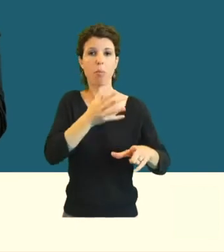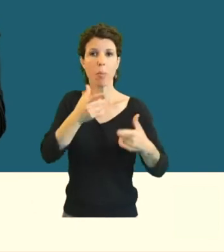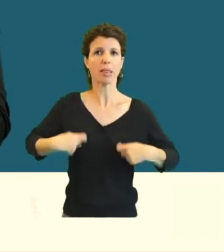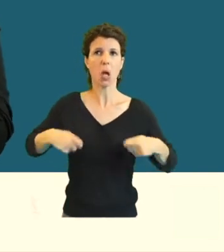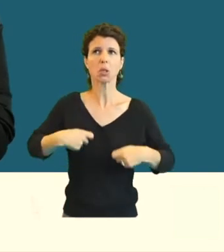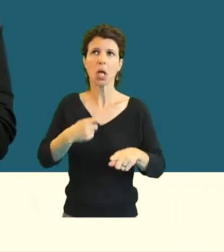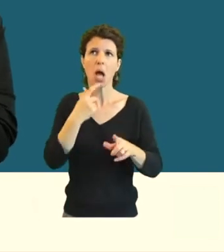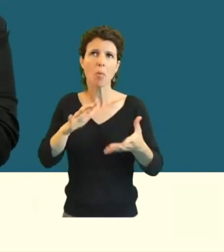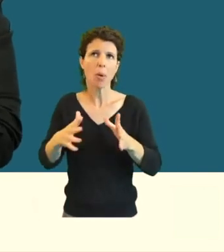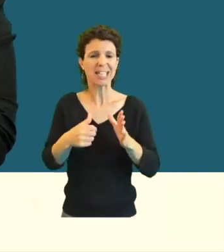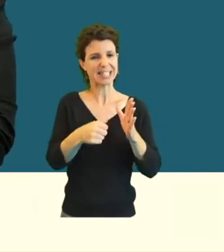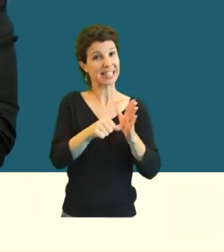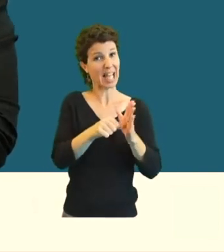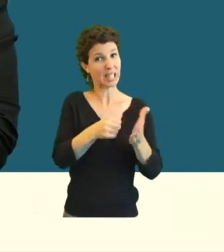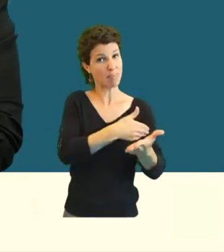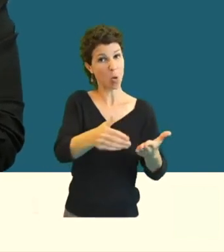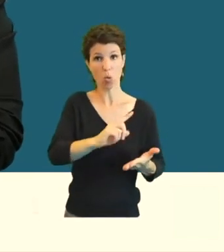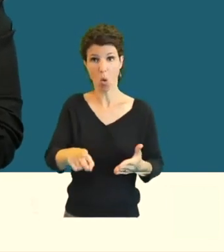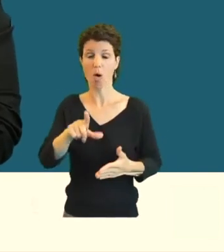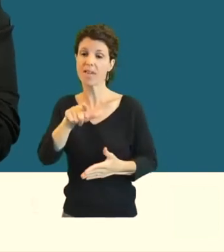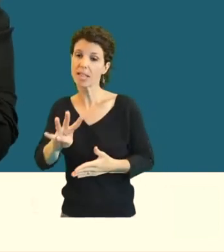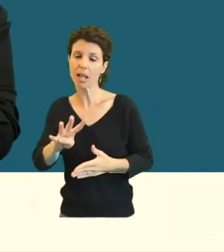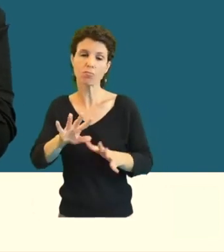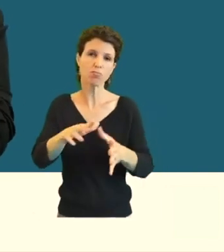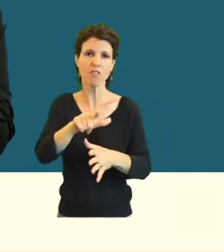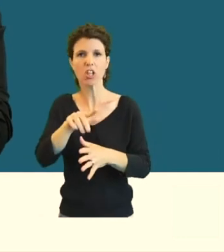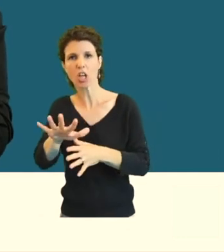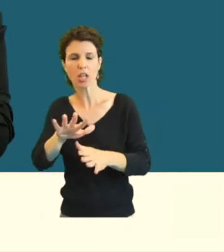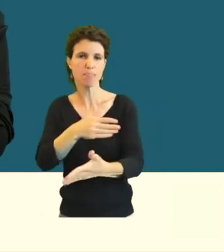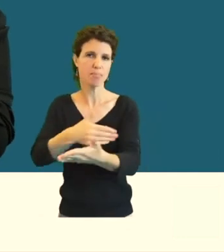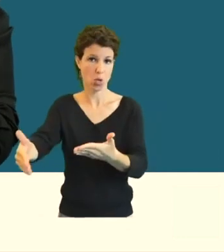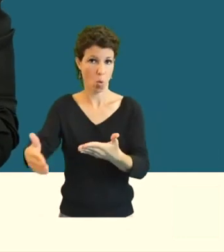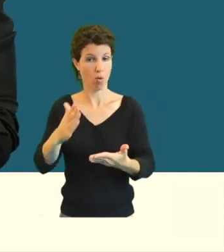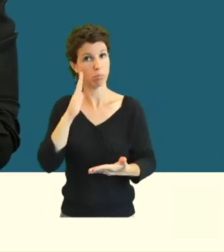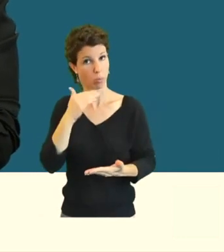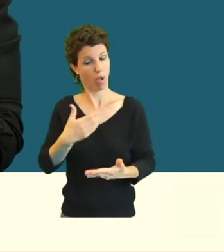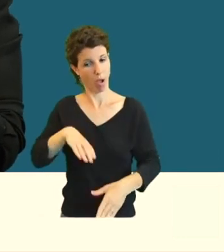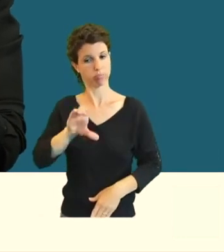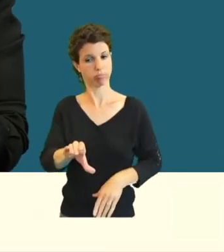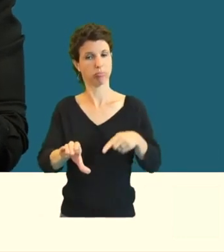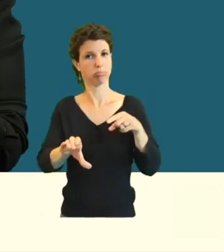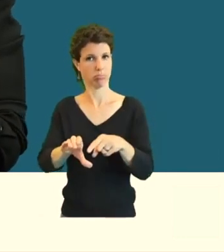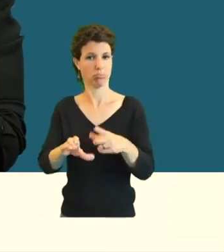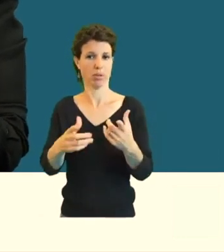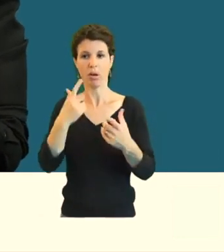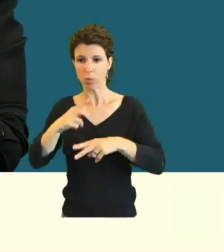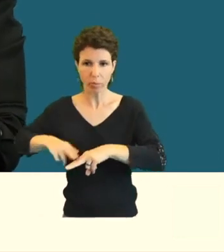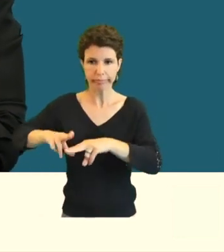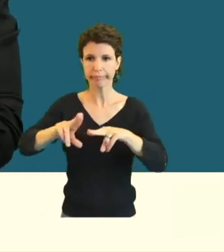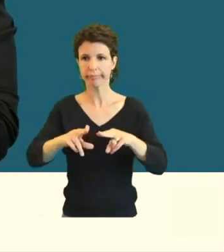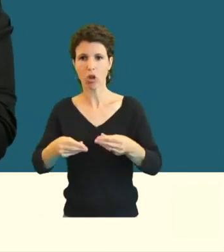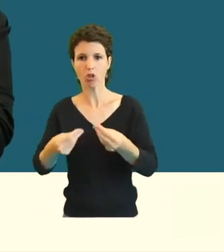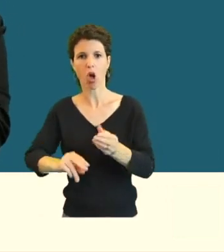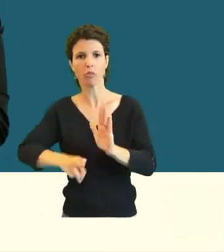peu près à 24-25 millions. J'ai vérifié avant de venir. Et nous avons donc engagé 25 millions pour mettre en sécurité les écoles de